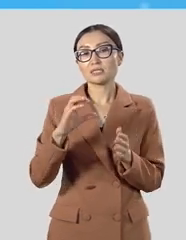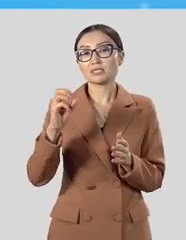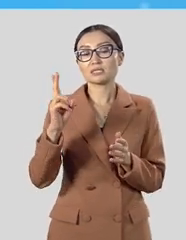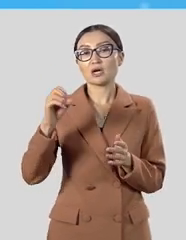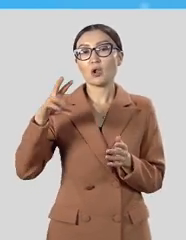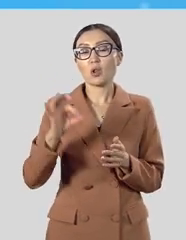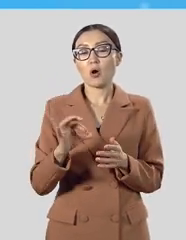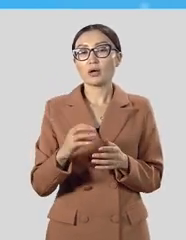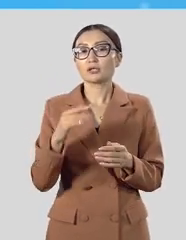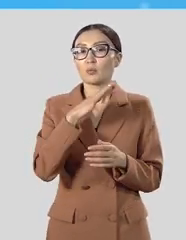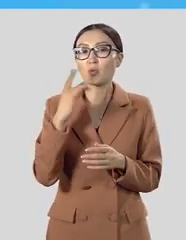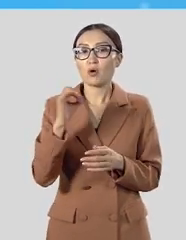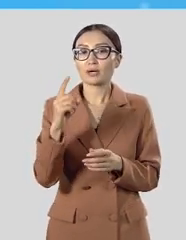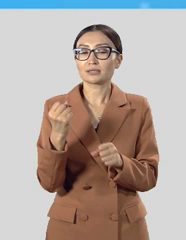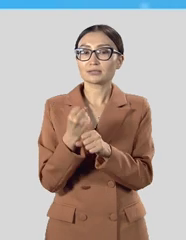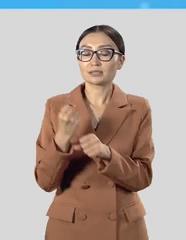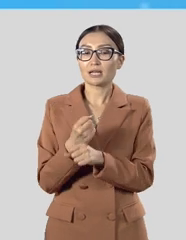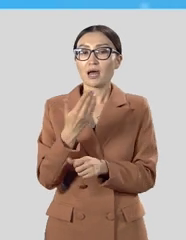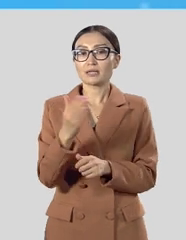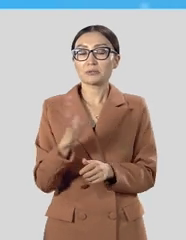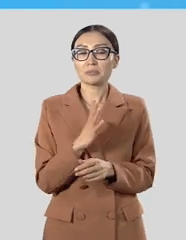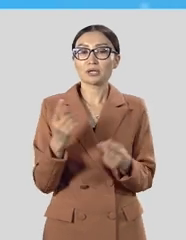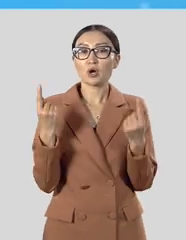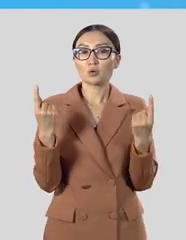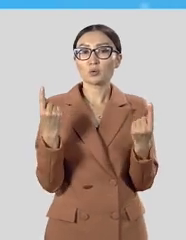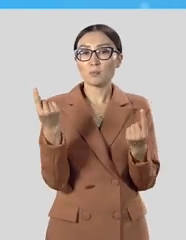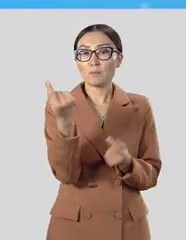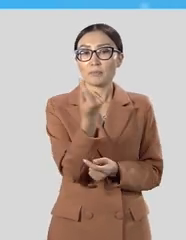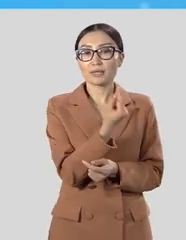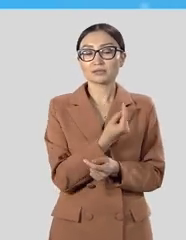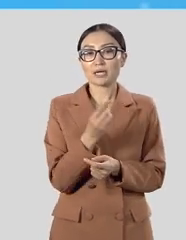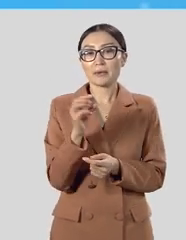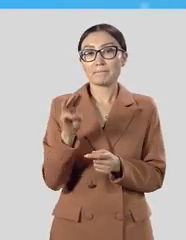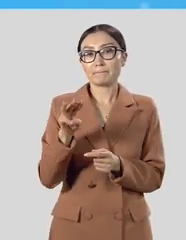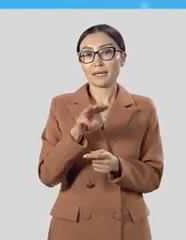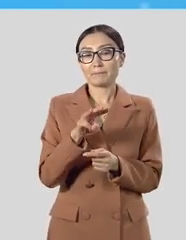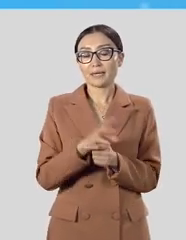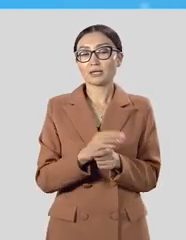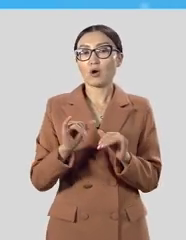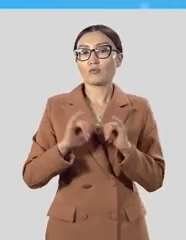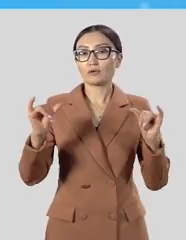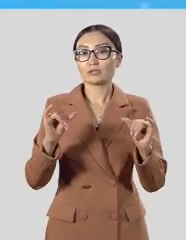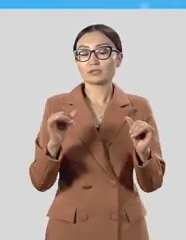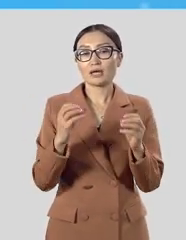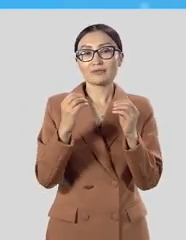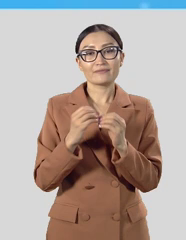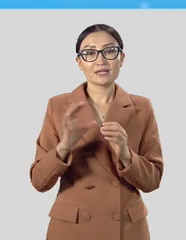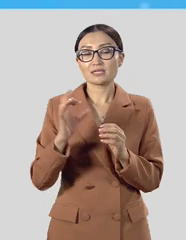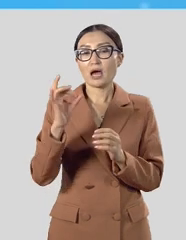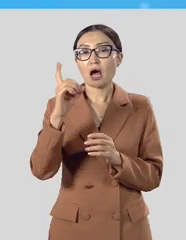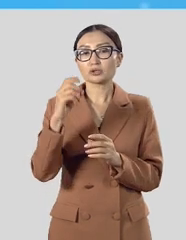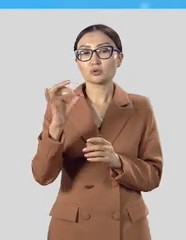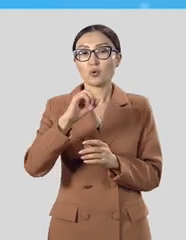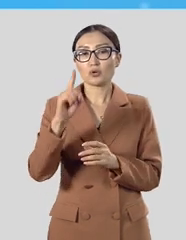сделал их сотни. Они были крохотного размера, меньше миллиметра, и увеличивали не в 10, а в 100 раз,